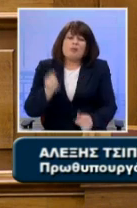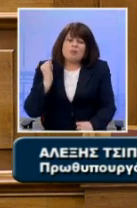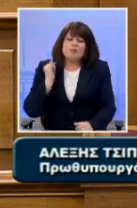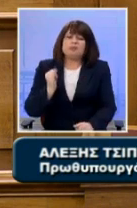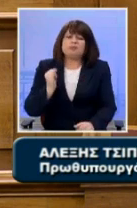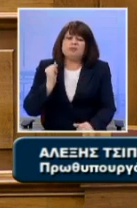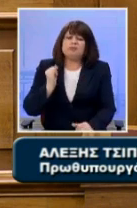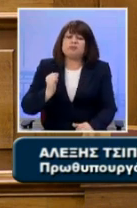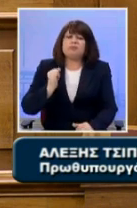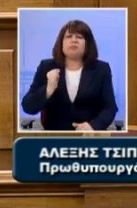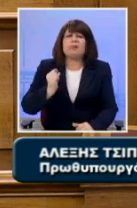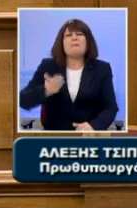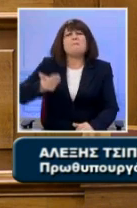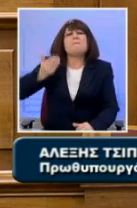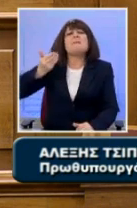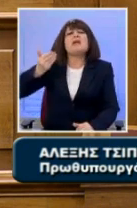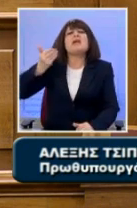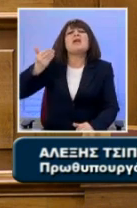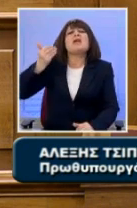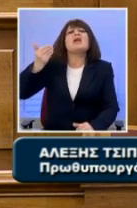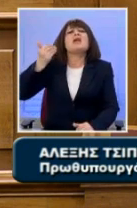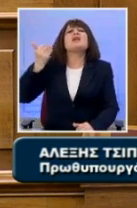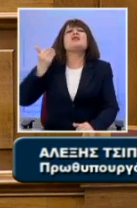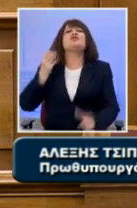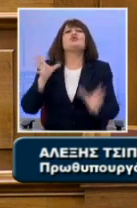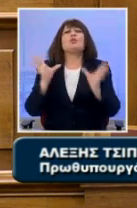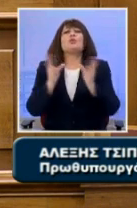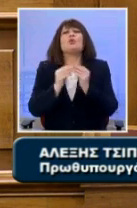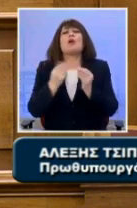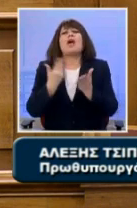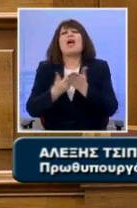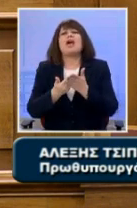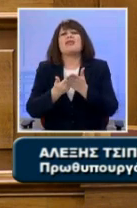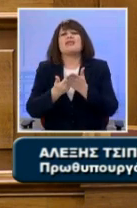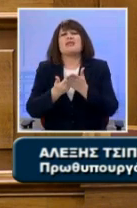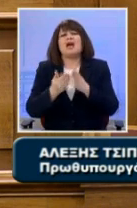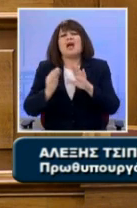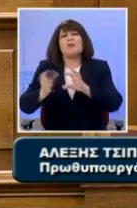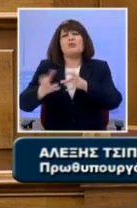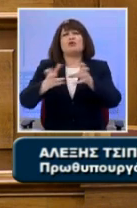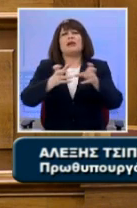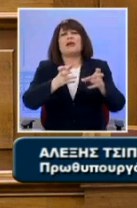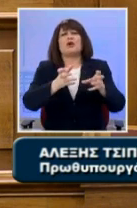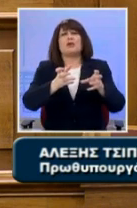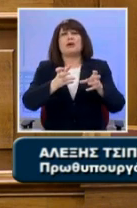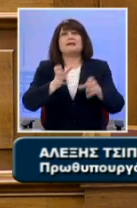που ρυθμίζει το ραδιοτηλεοπτικό τοπίο σε όλη την Ευρώπη.